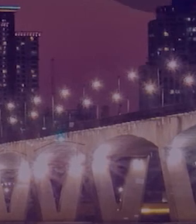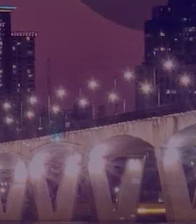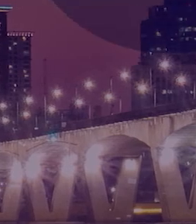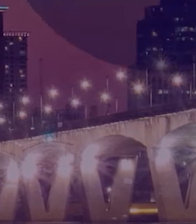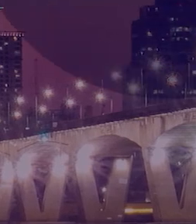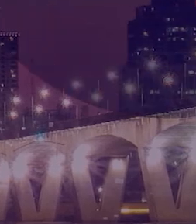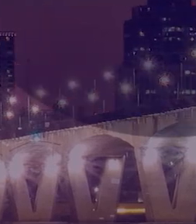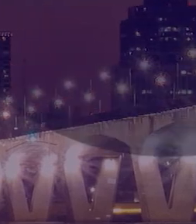했습니다